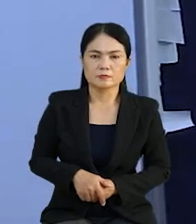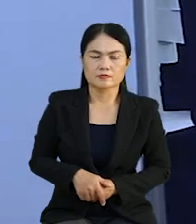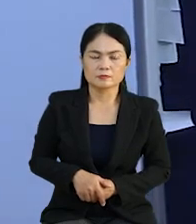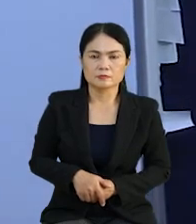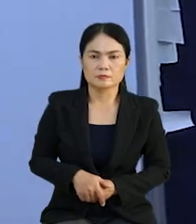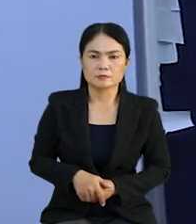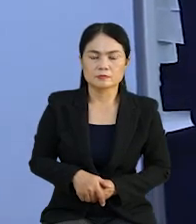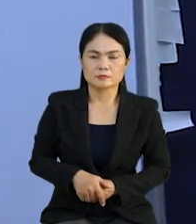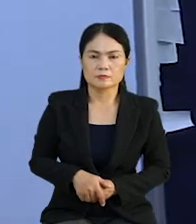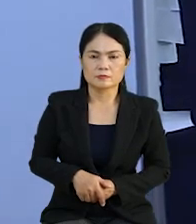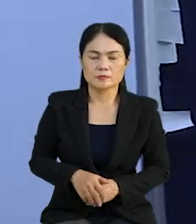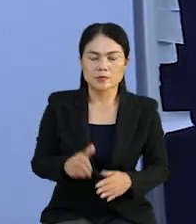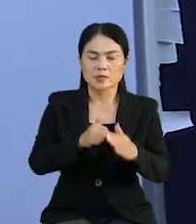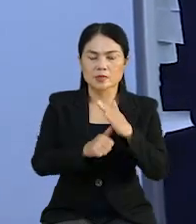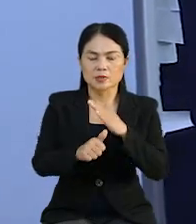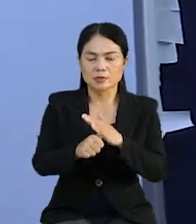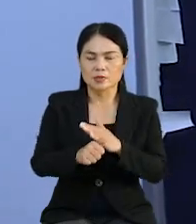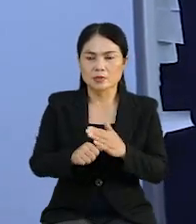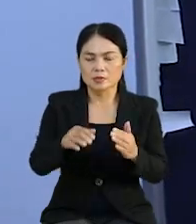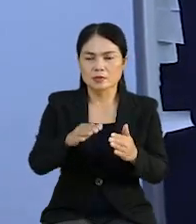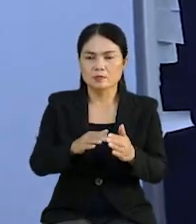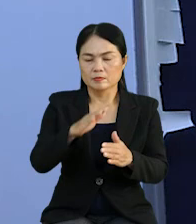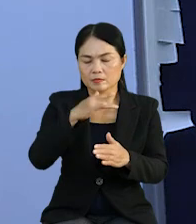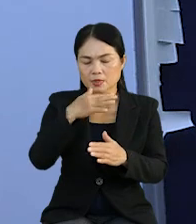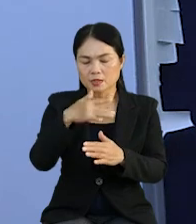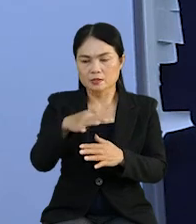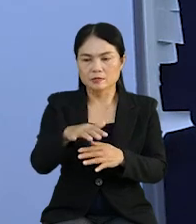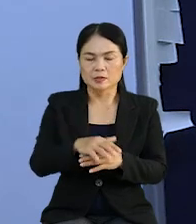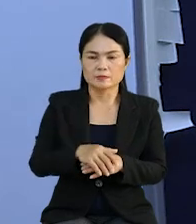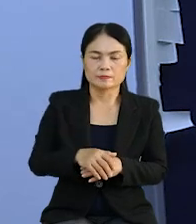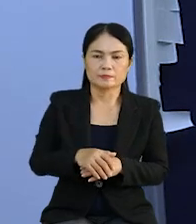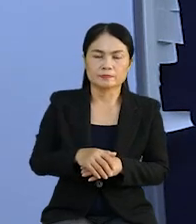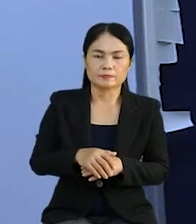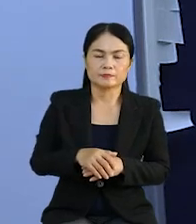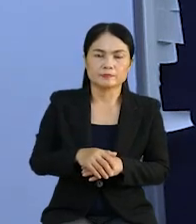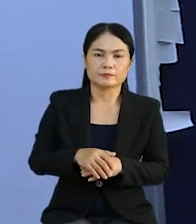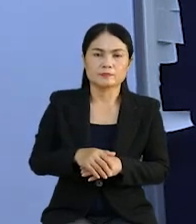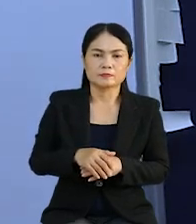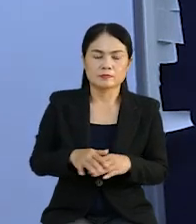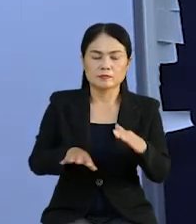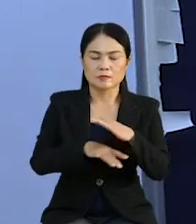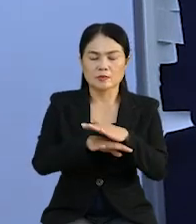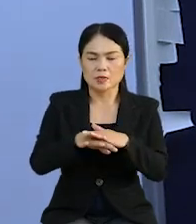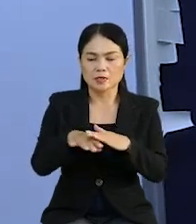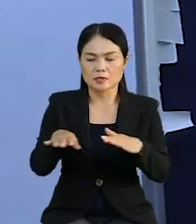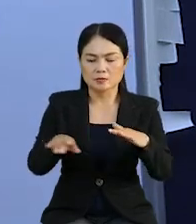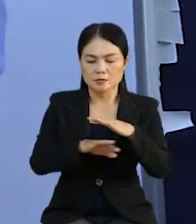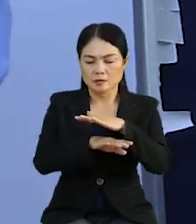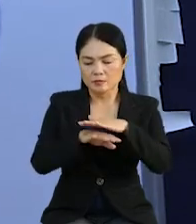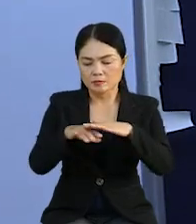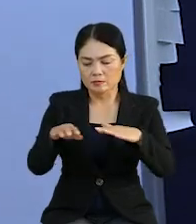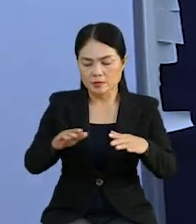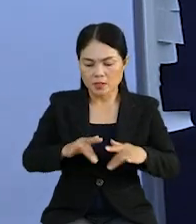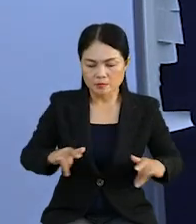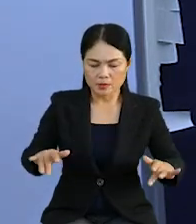บาทกล่าวบาทสมดนะก่อนนะบรรทออติดบาทบังตุนเลสาบ